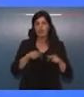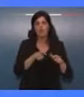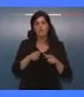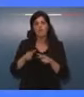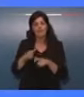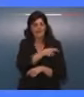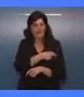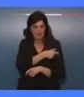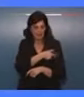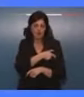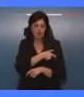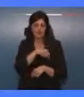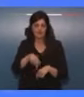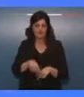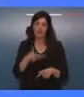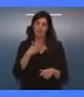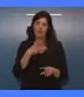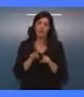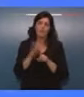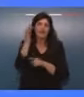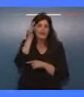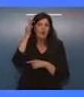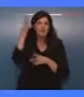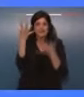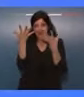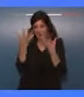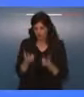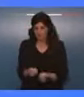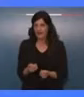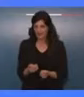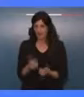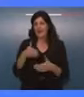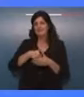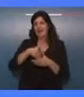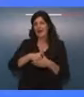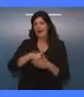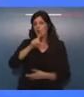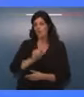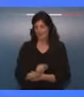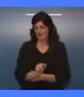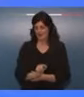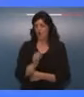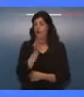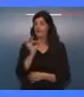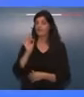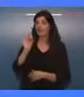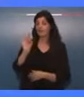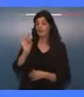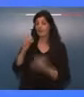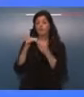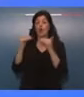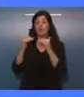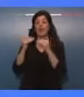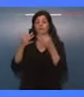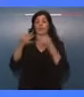nota l'accettazione di un'ipotesi appunto di salario minimo, dove il riferimento viene fatto non a una soglia precisa